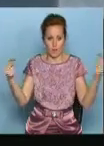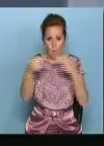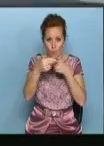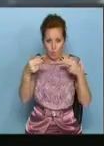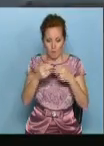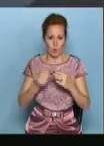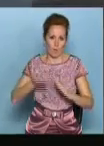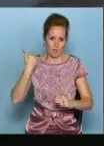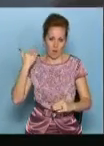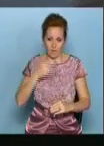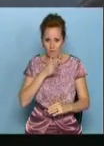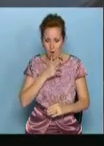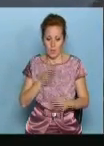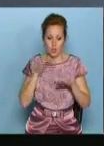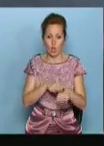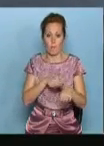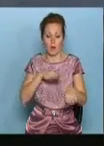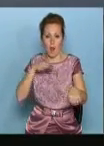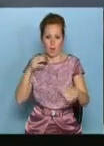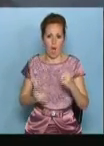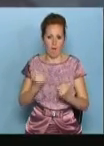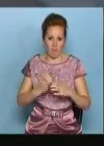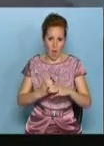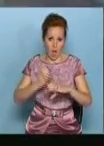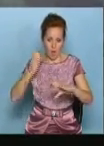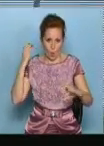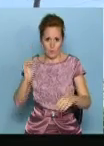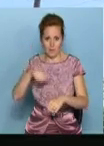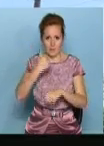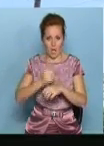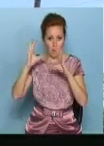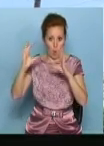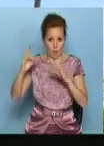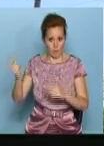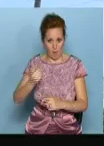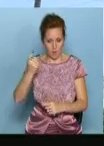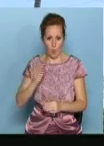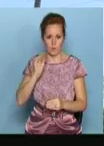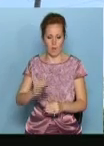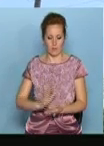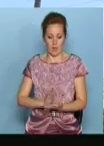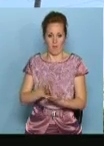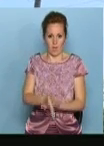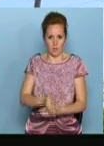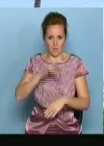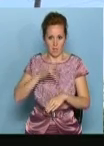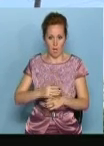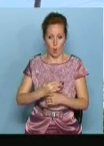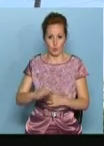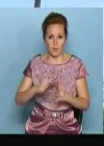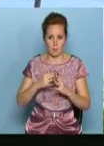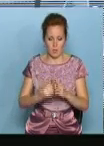недавнего времени собирались целые автоколонны. Знак приоритета установлен со стороны въезда в центральную часть поселка. Тем,